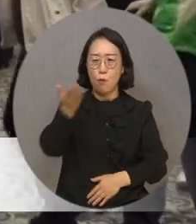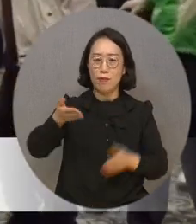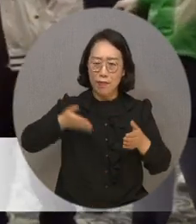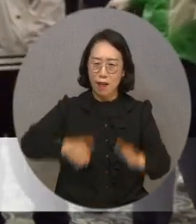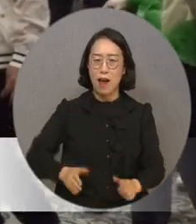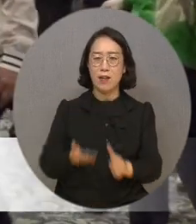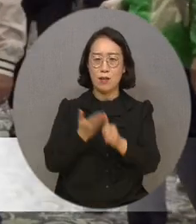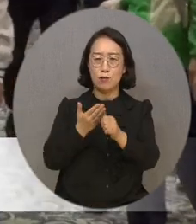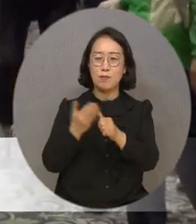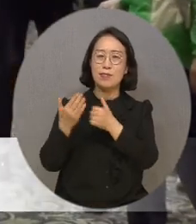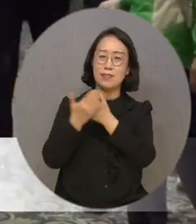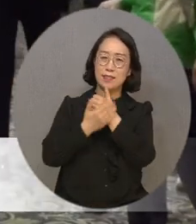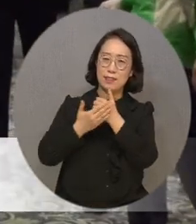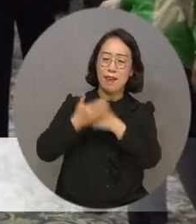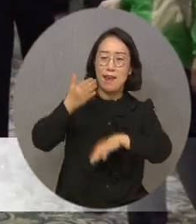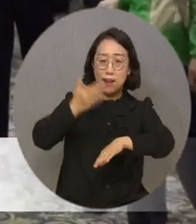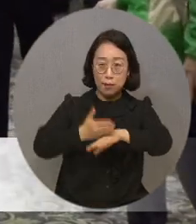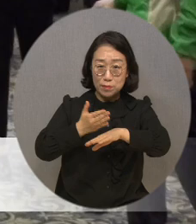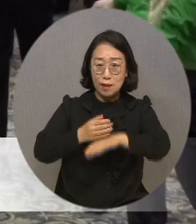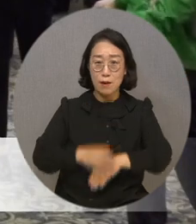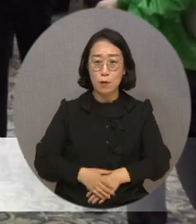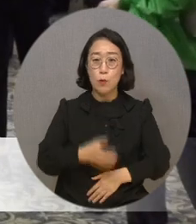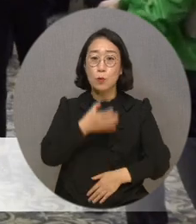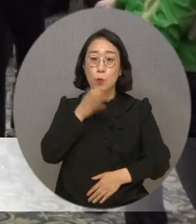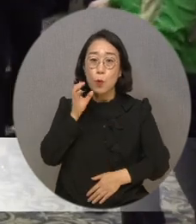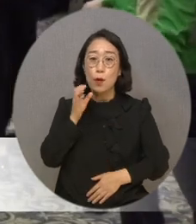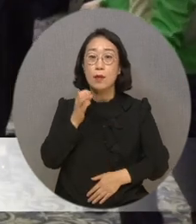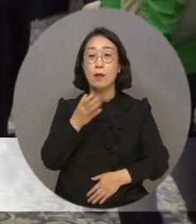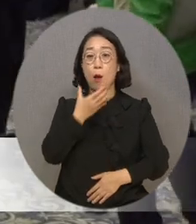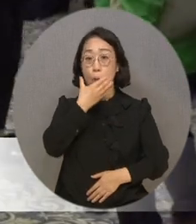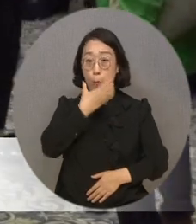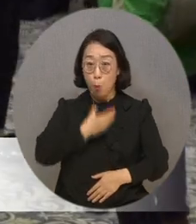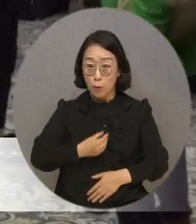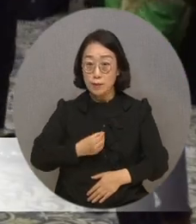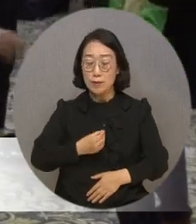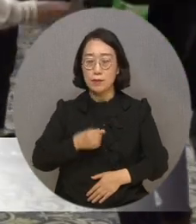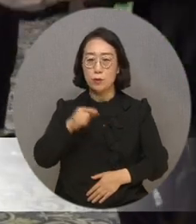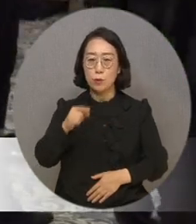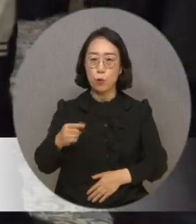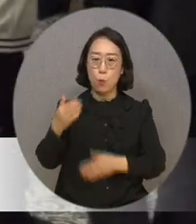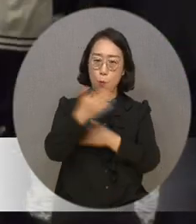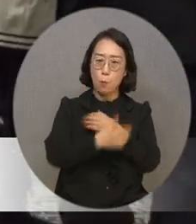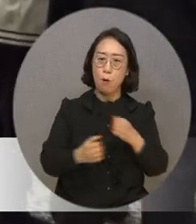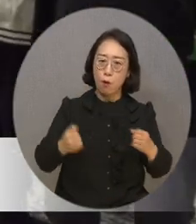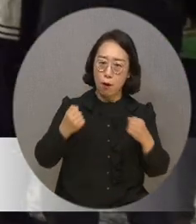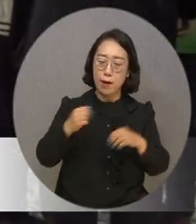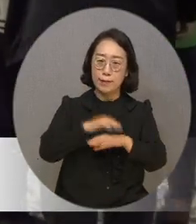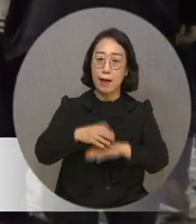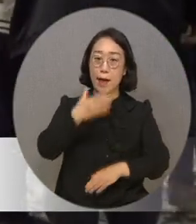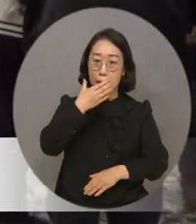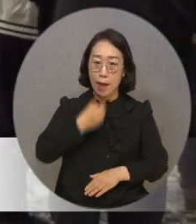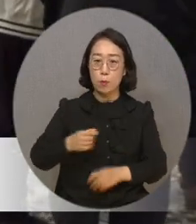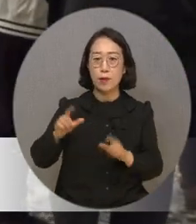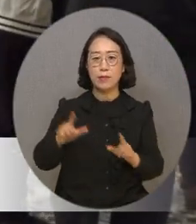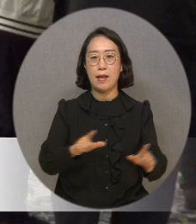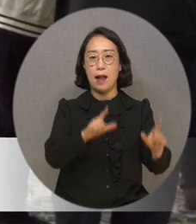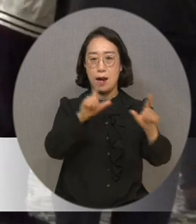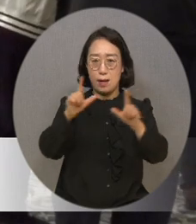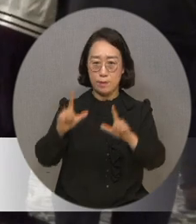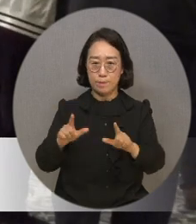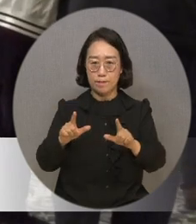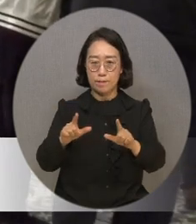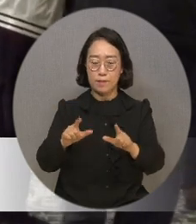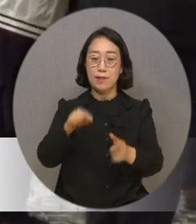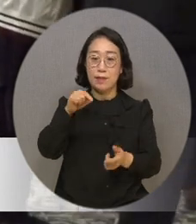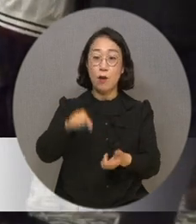부모님의 은혜를 감사하고 노인복지라든지 또 어르신들이 건강하게 잘 행복하게 사시는 그런